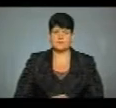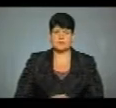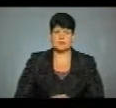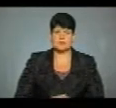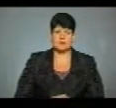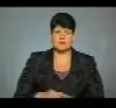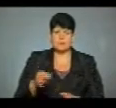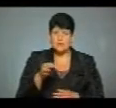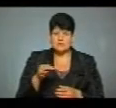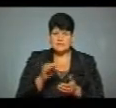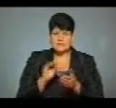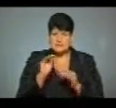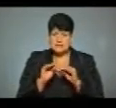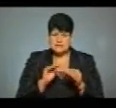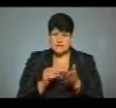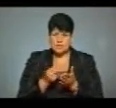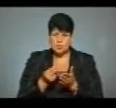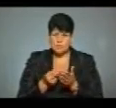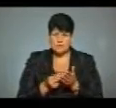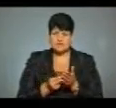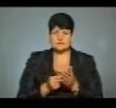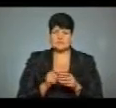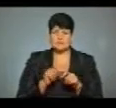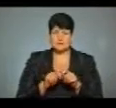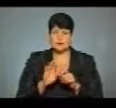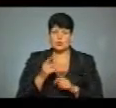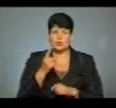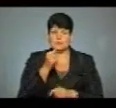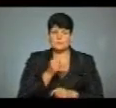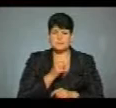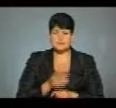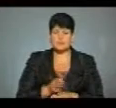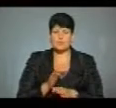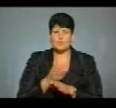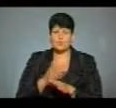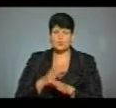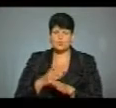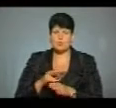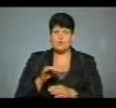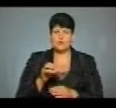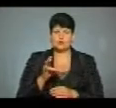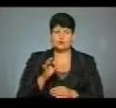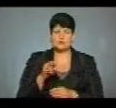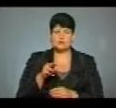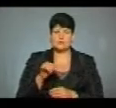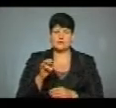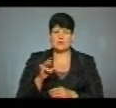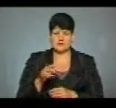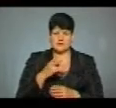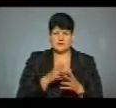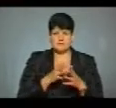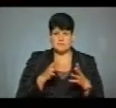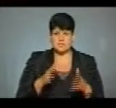зараз складають і описують. Інвентаризація триватиме місяць. Сортуємо їх по номіналах. Найбільше в